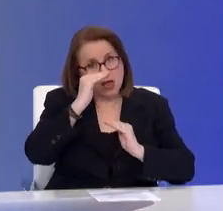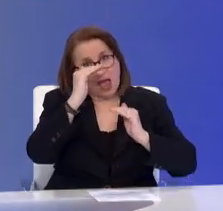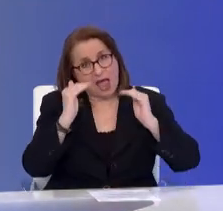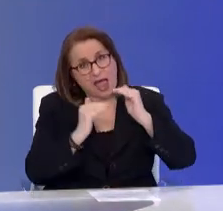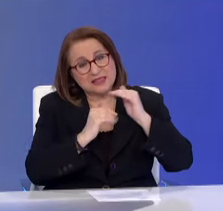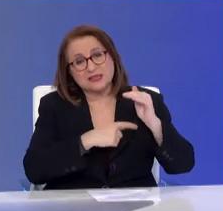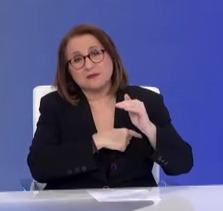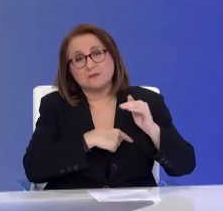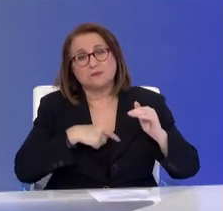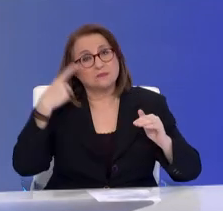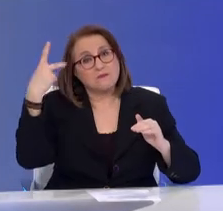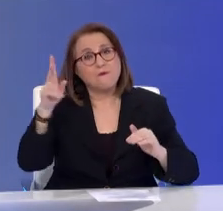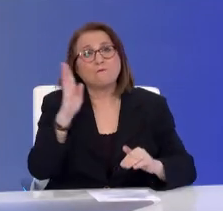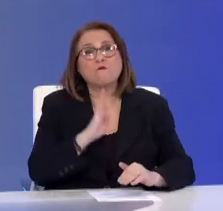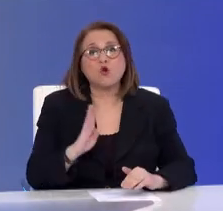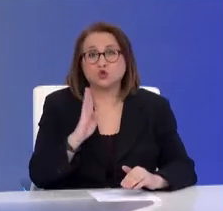προσωπικότητες